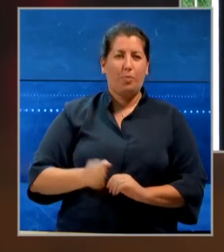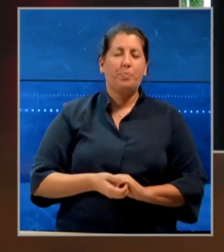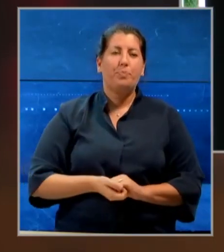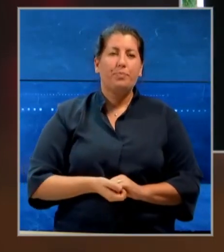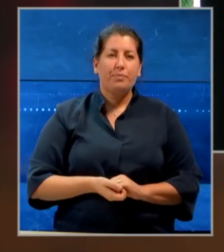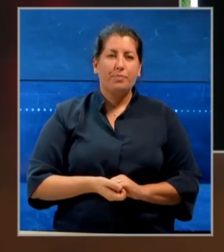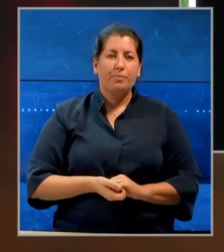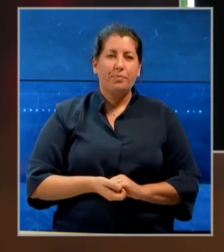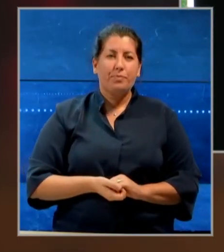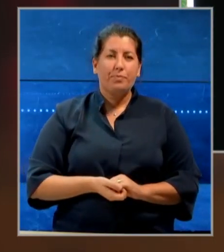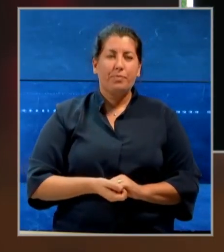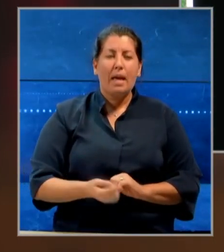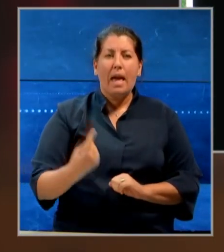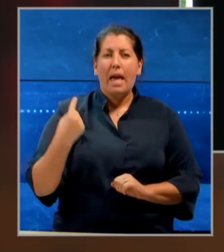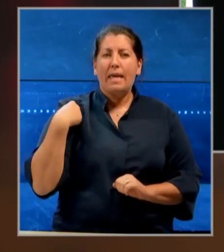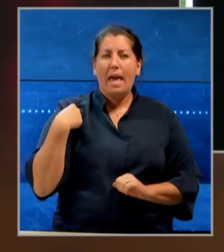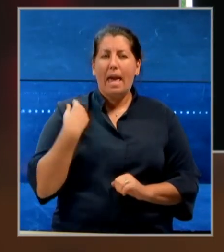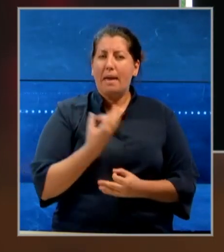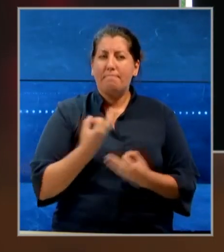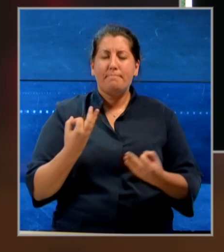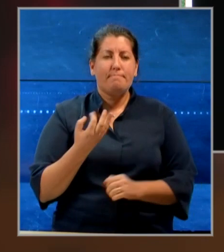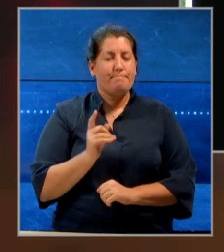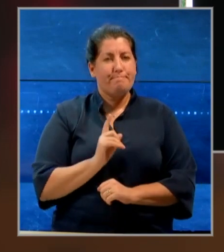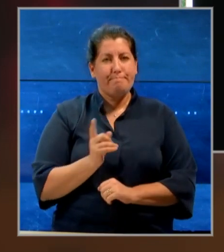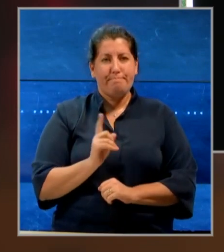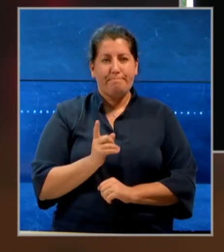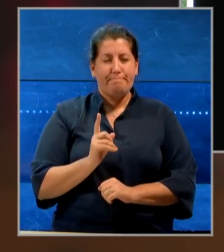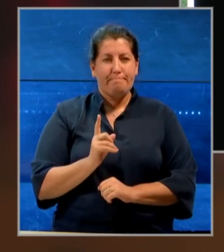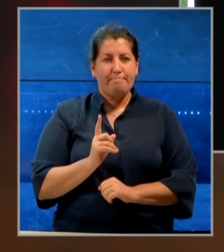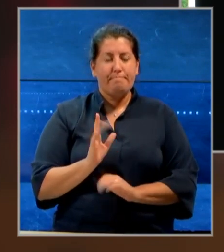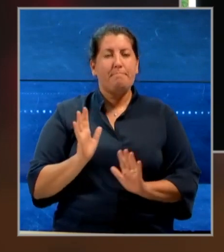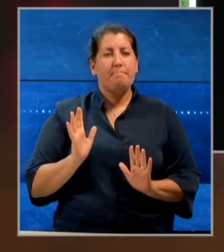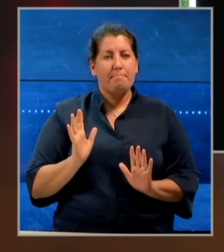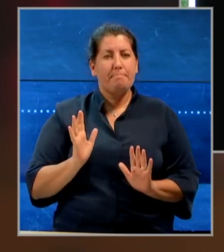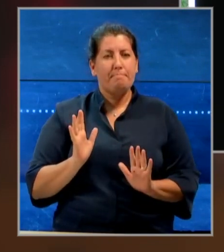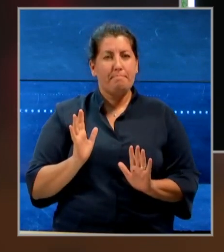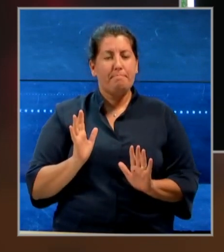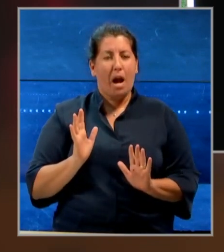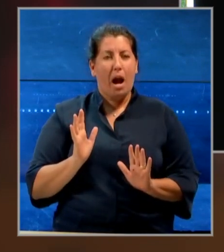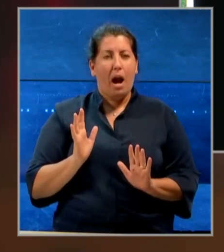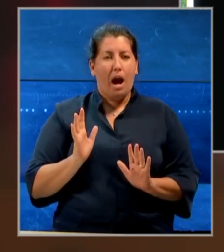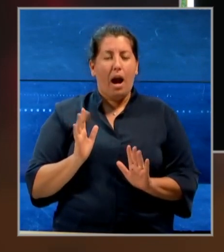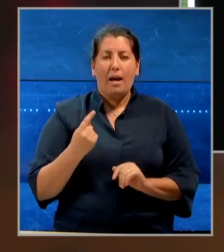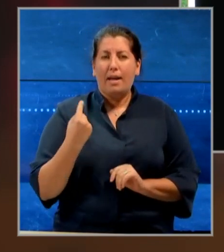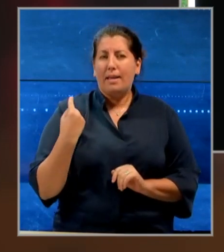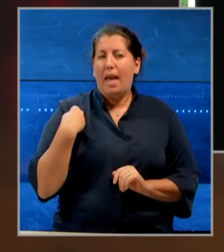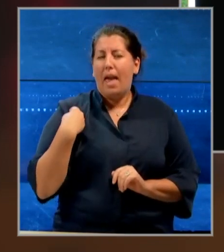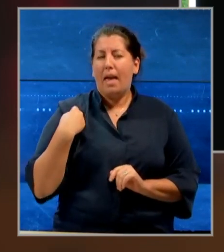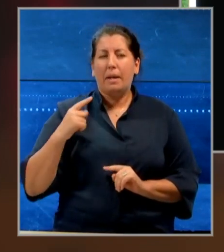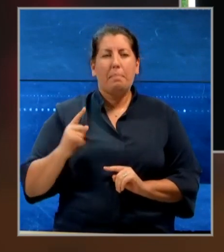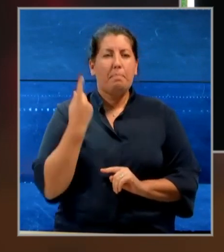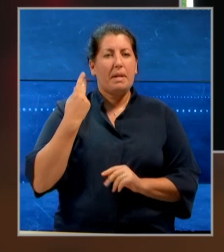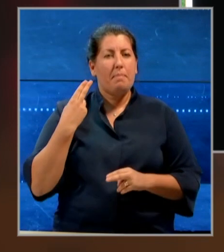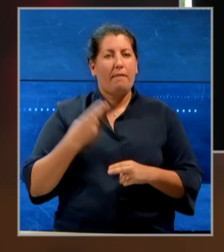Non è andata bene ieri, ma bisogna... È inevitabile che pagassero lo scotto del noviziato, perché ieri per la prima volta